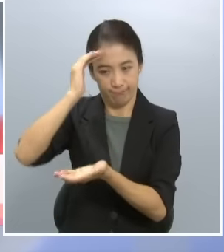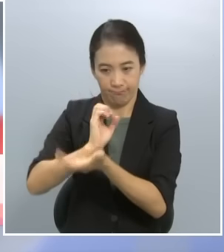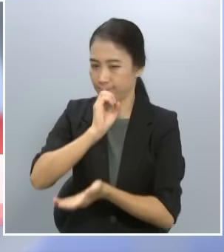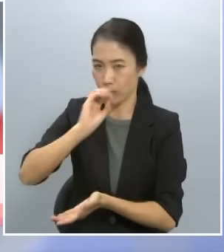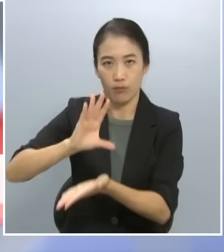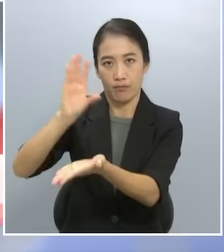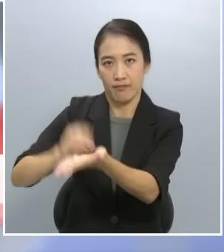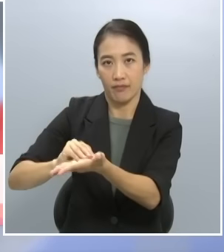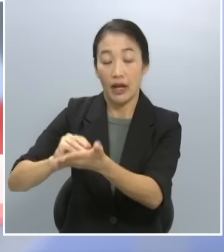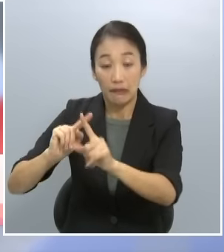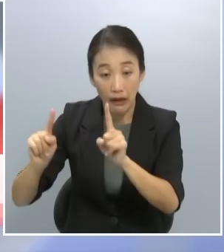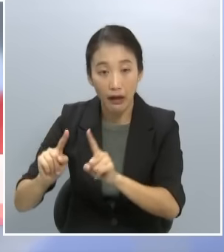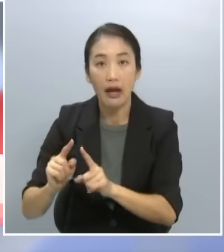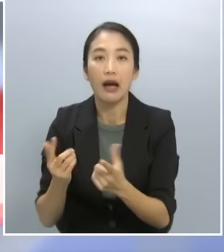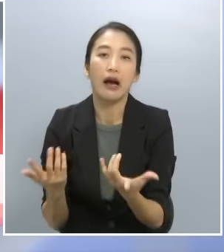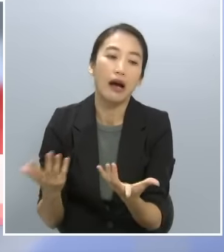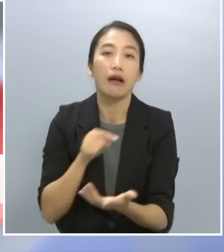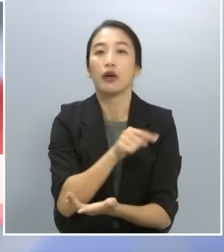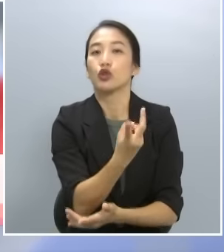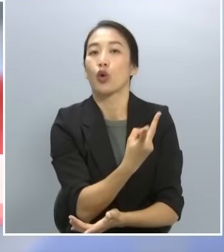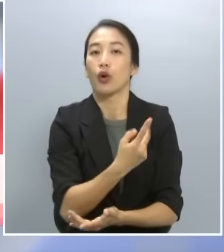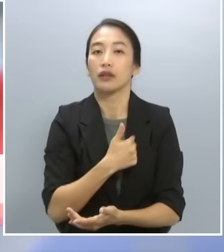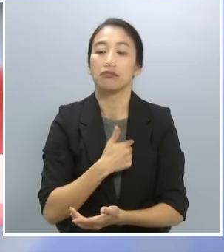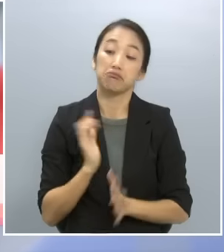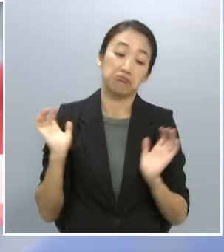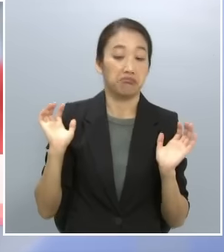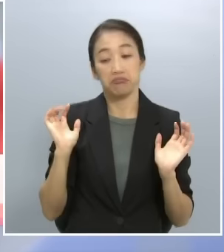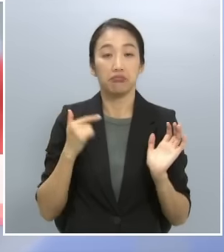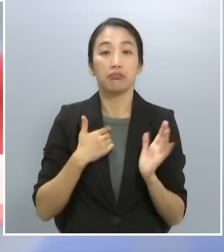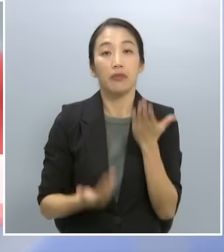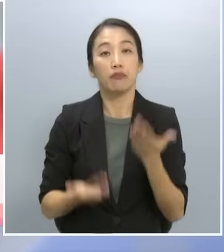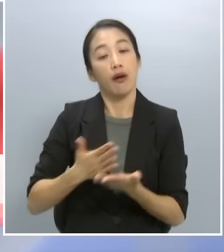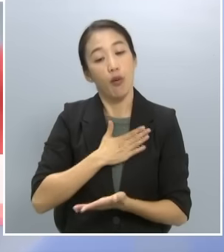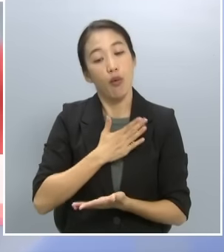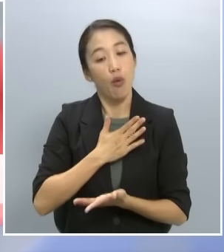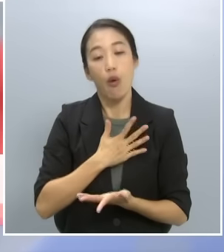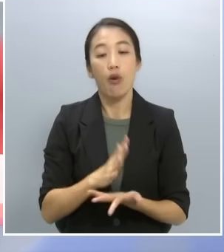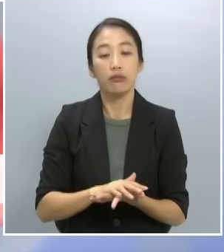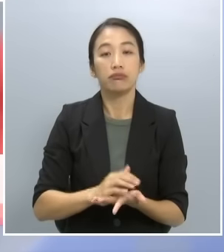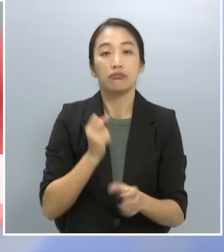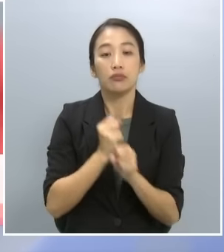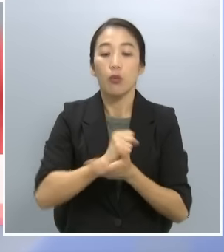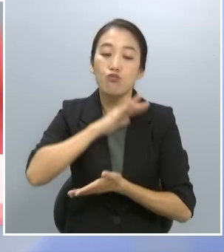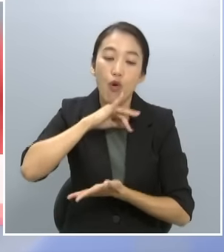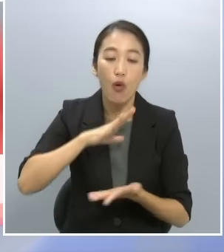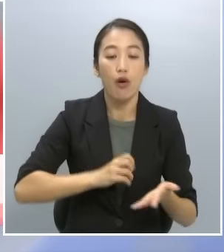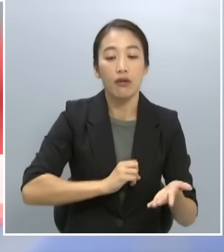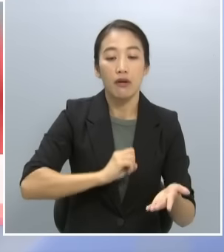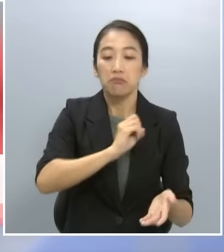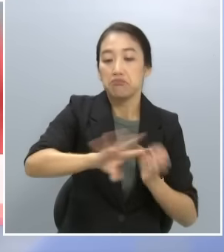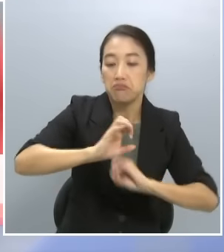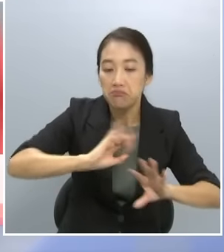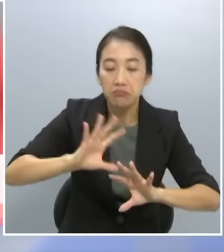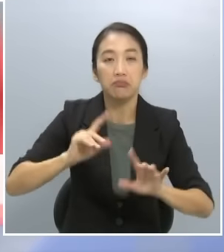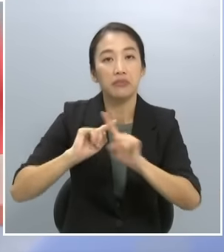บบเขาก็คิดว่าใครจะไปทำอะไรฉันได้ล่ะฉันทำแบบนี้ฉันอยากทำฉันก็ทำอะไรอย่างเงี้ยค่ะหนูก็เลยรู้สึกว่าคนแบบนี้มันควรที่จะ